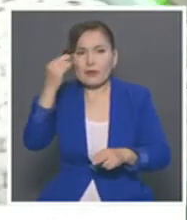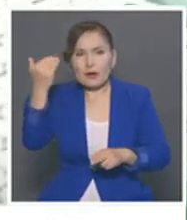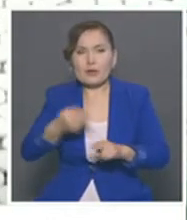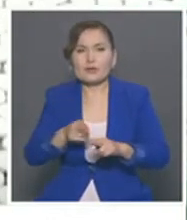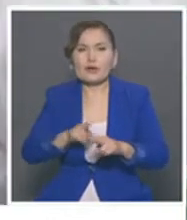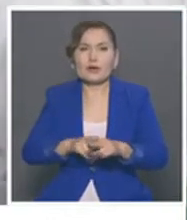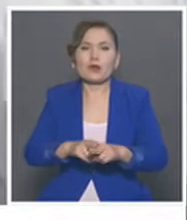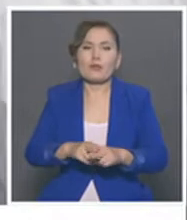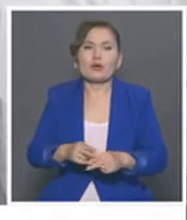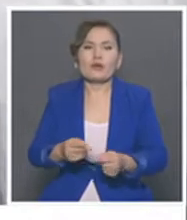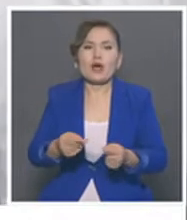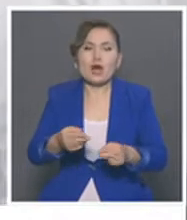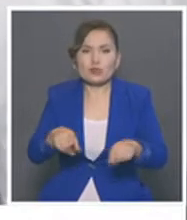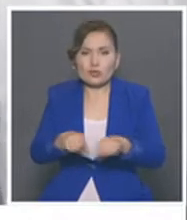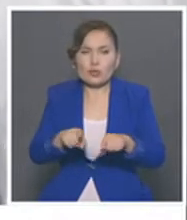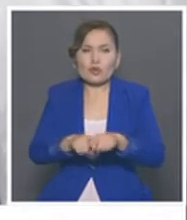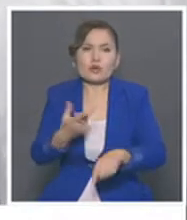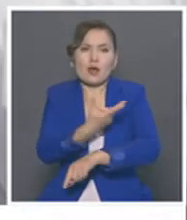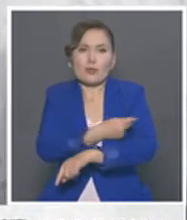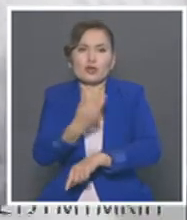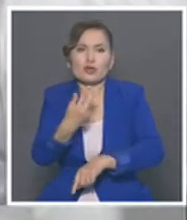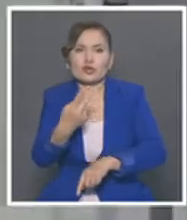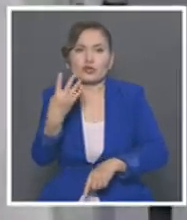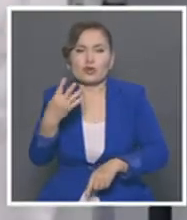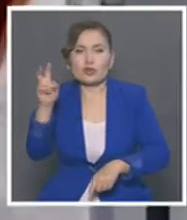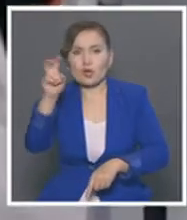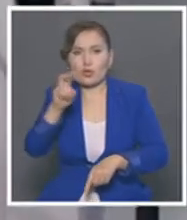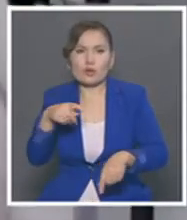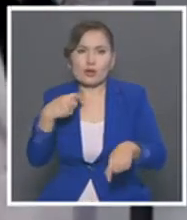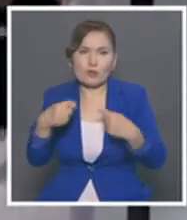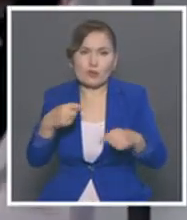швециялық AstraZeneca өз вакцинасын 3-4 долларға ұсынуы ғажап емес.